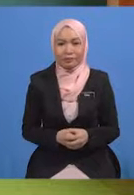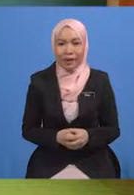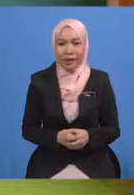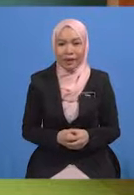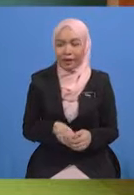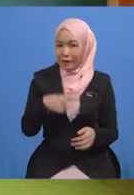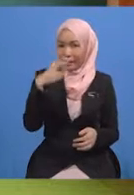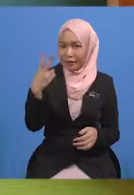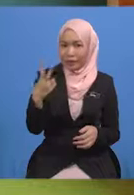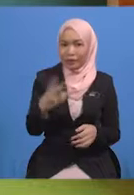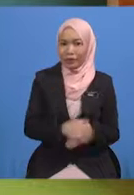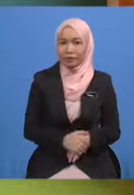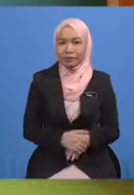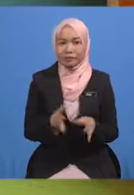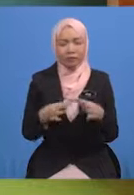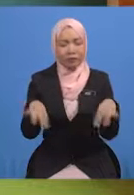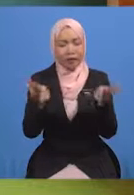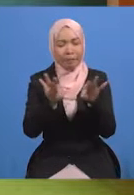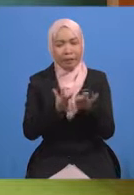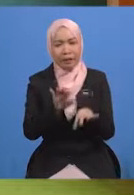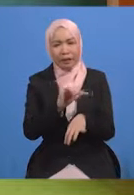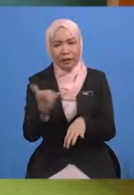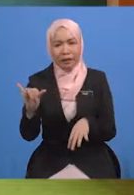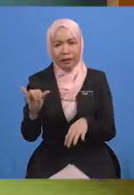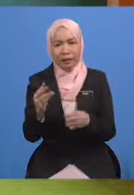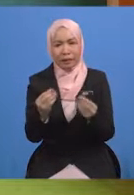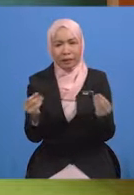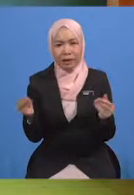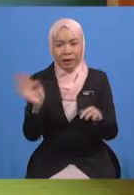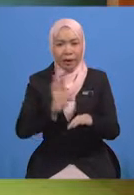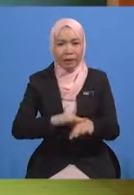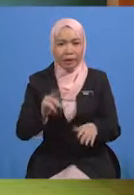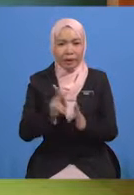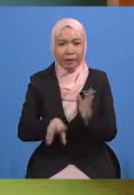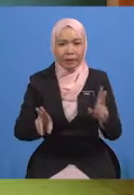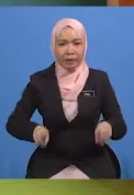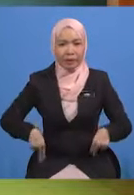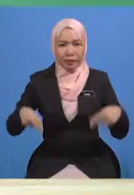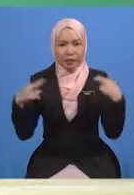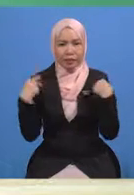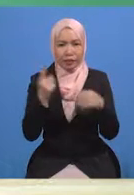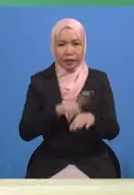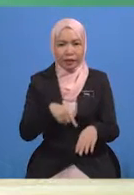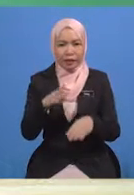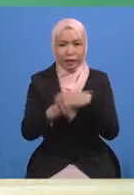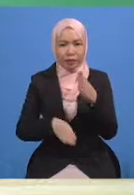Lihat betapa pentingnya tanah kepada kehidupan di bumi.